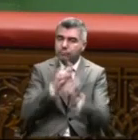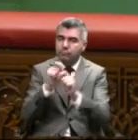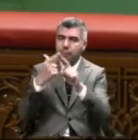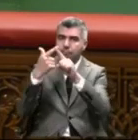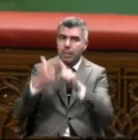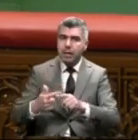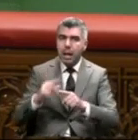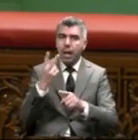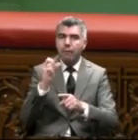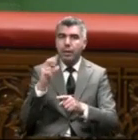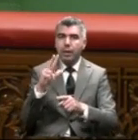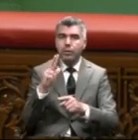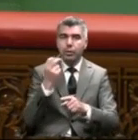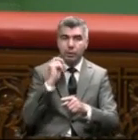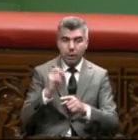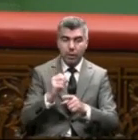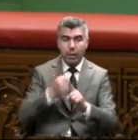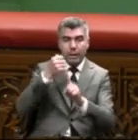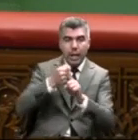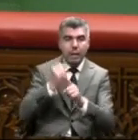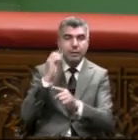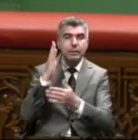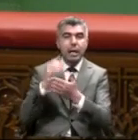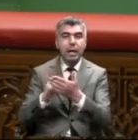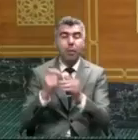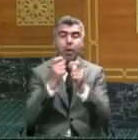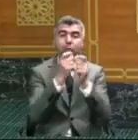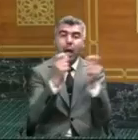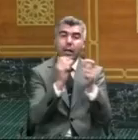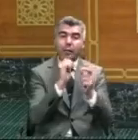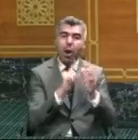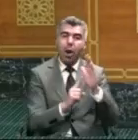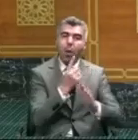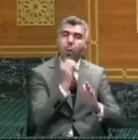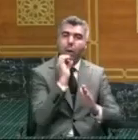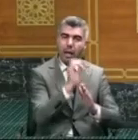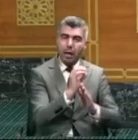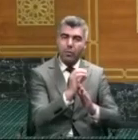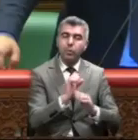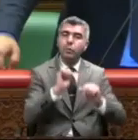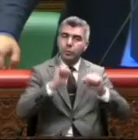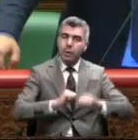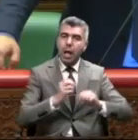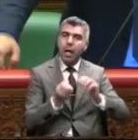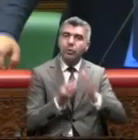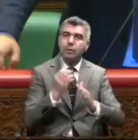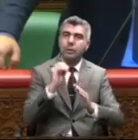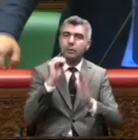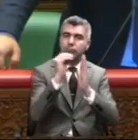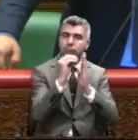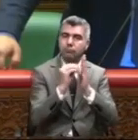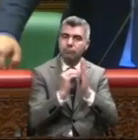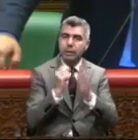2023 الذي جعل من اصلاح الضريبه على الشركات اولويه مع الرغبه في وضع نظام ضريبي اكثر